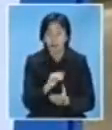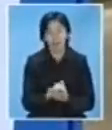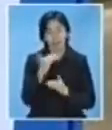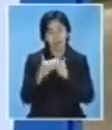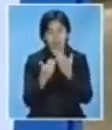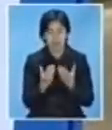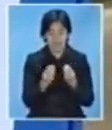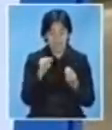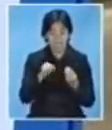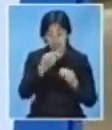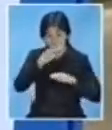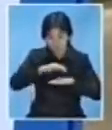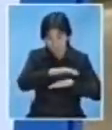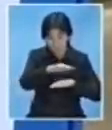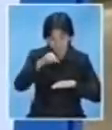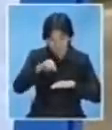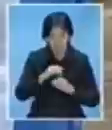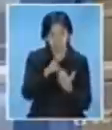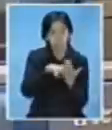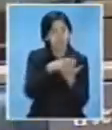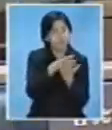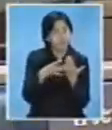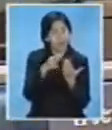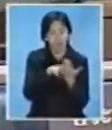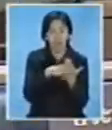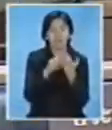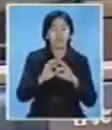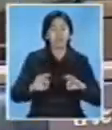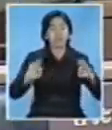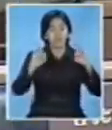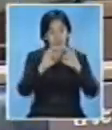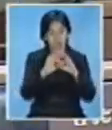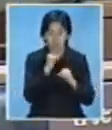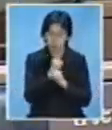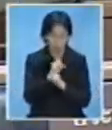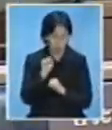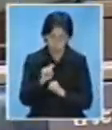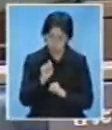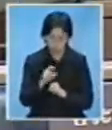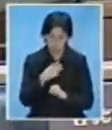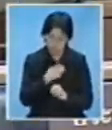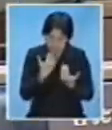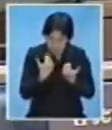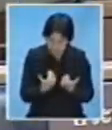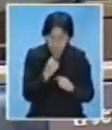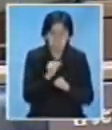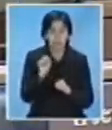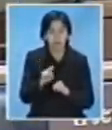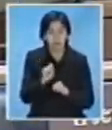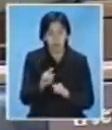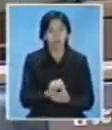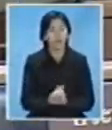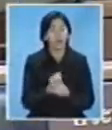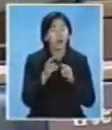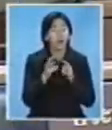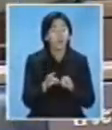ที่ทับซ้อนนี้เป็นนโยบายระยะสั้นที่สำคัญและท่านคิดว่าต้องเร่งดำเนินการและจะใช้วิธี